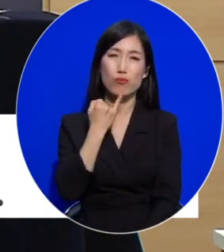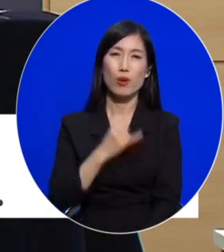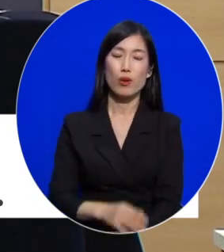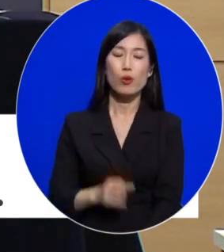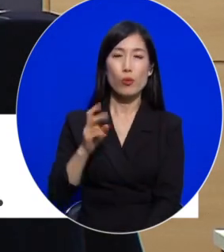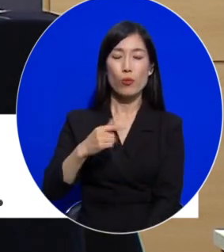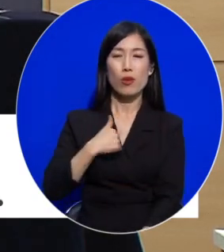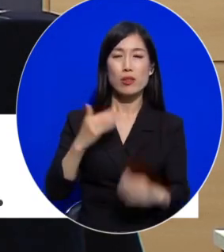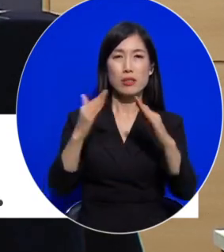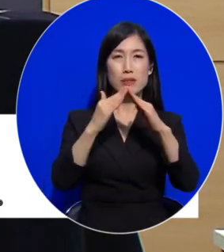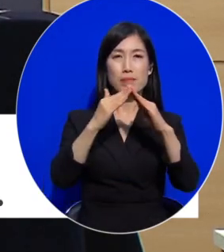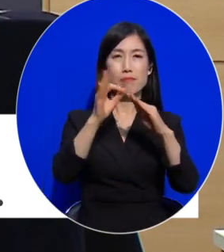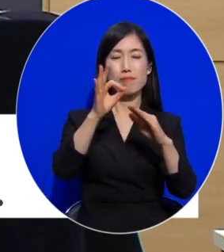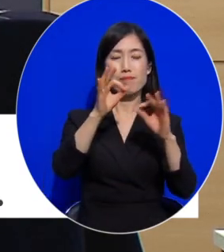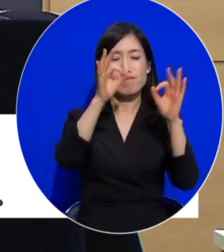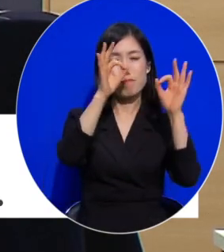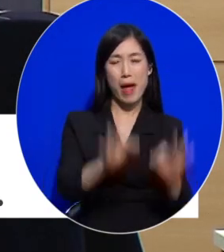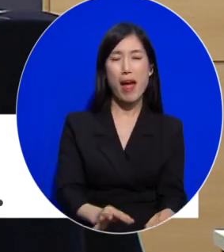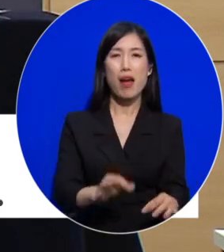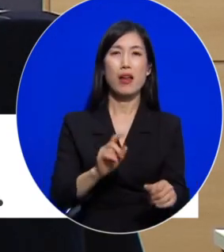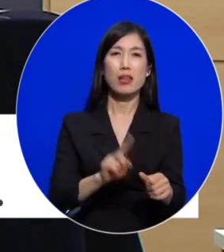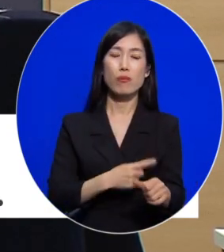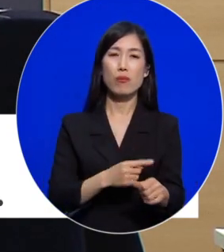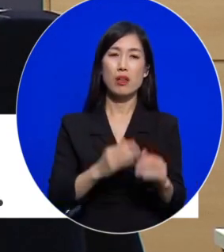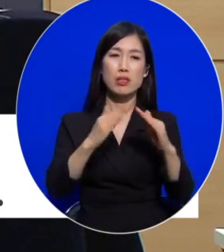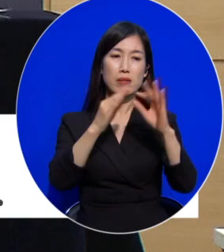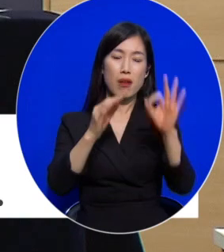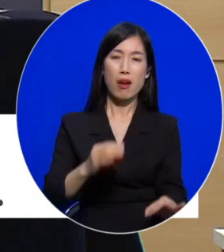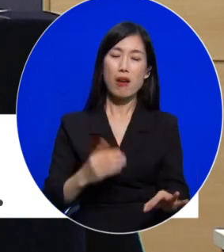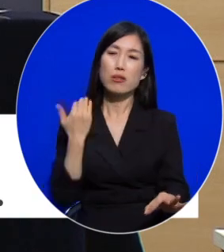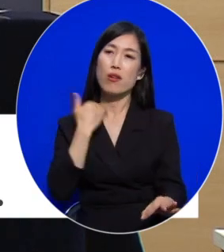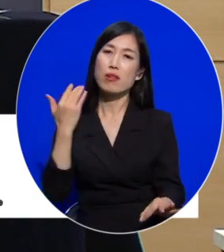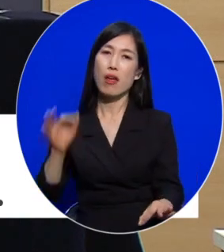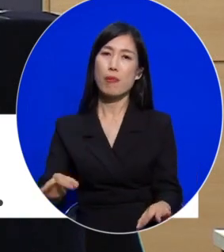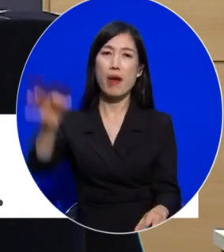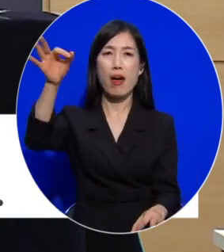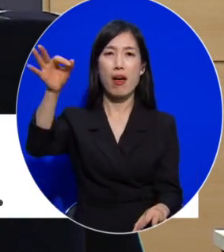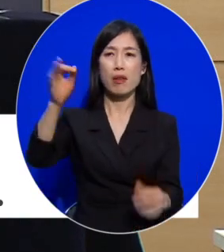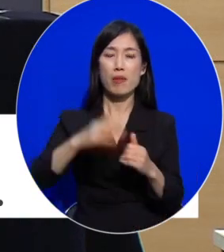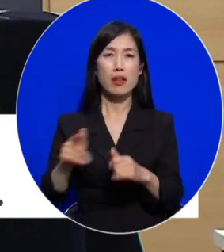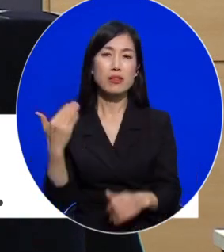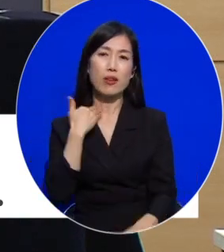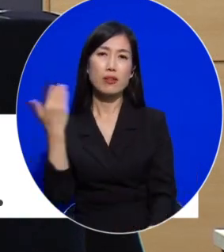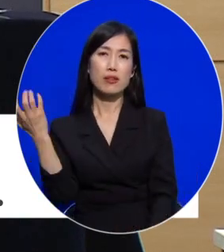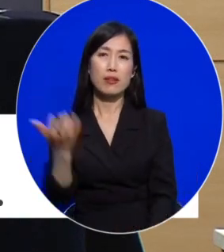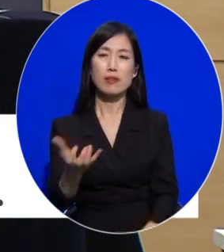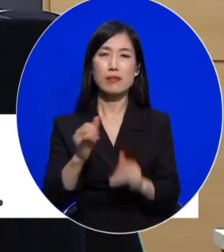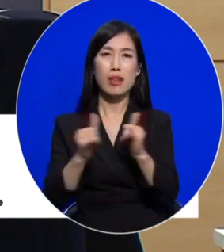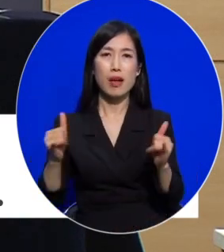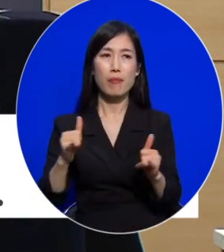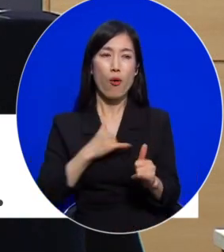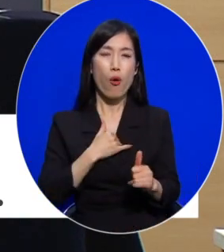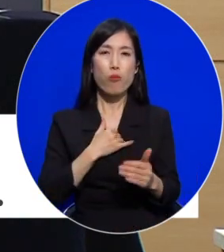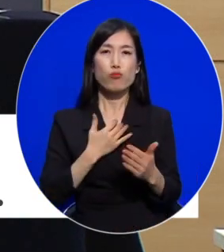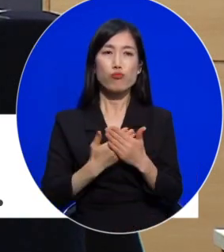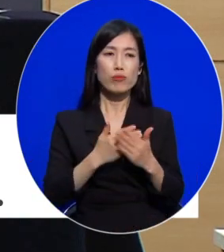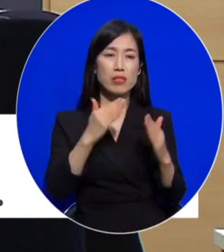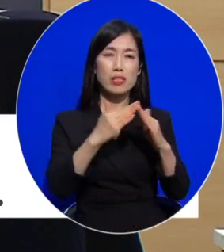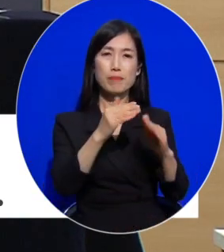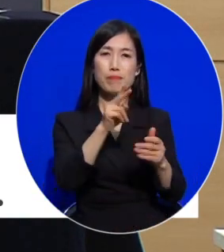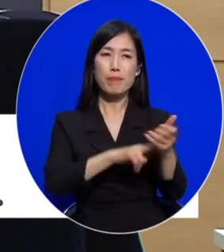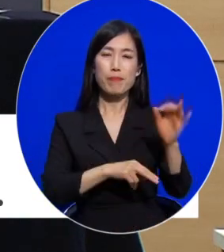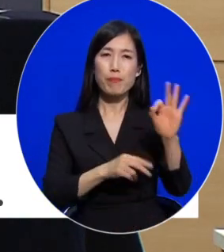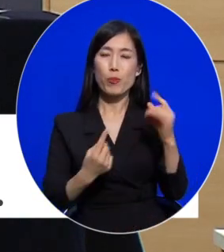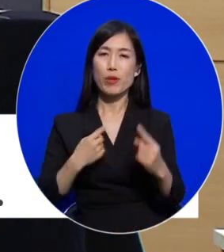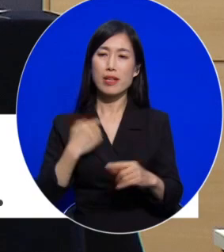하락하면서 역전세 깡통전세로 해서 임대 시장으로까지 이게 세입자들에게 자산 불안이 넘어오는이